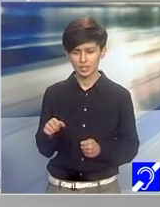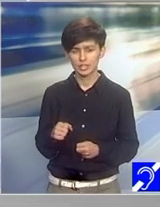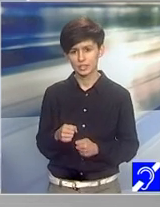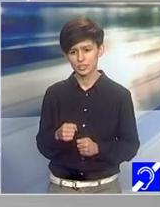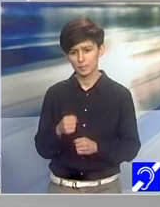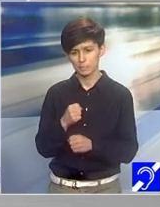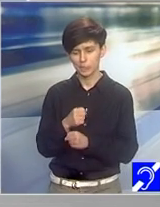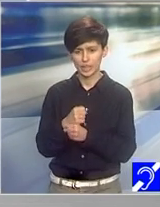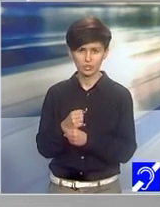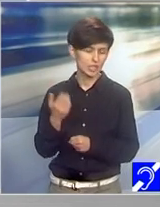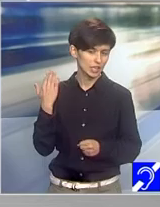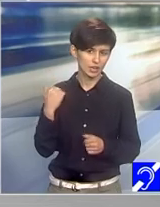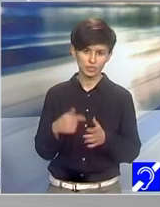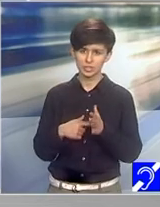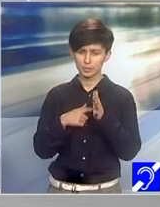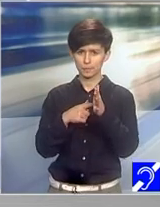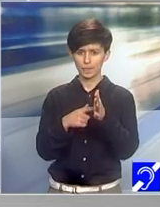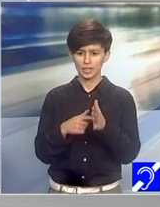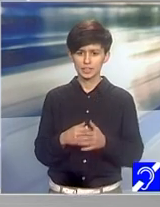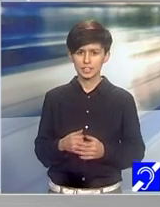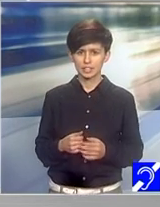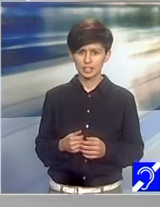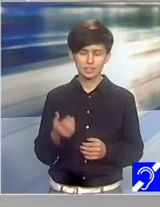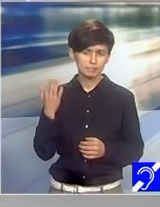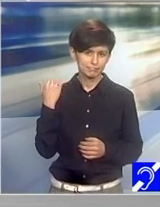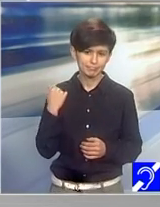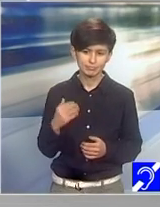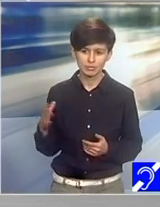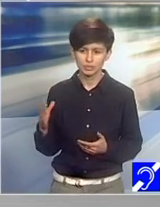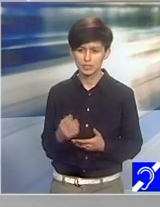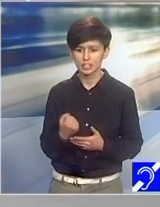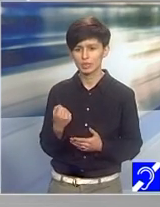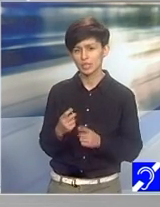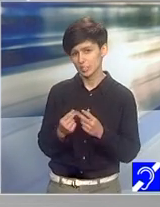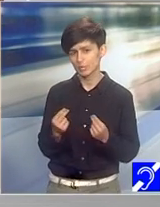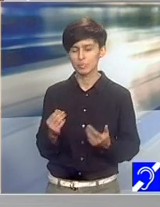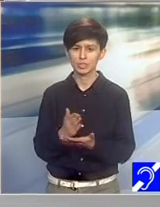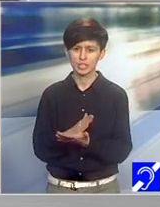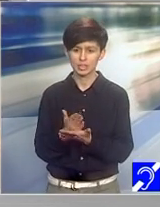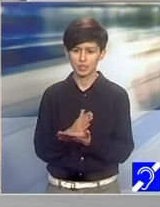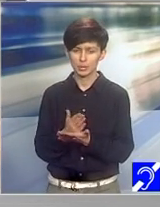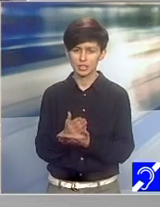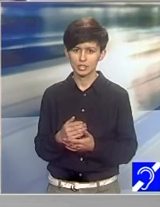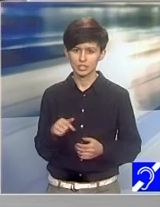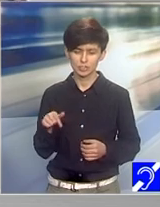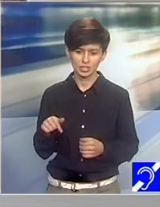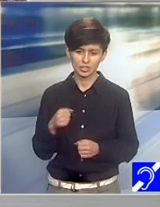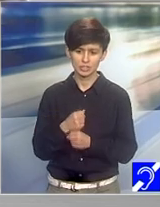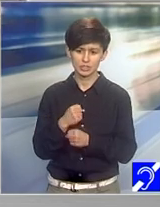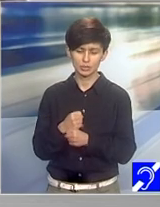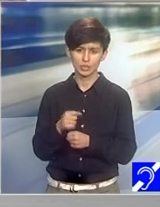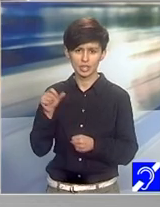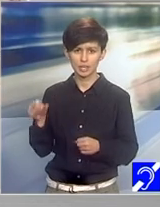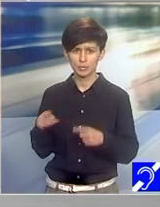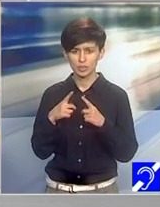fost puse la punct, au fost reluate o serie de interpretări. Iată, lucrarea profesorilor Ioan